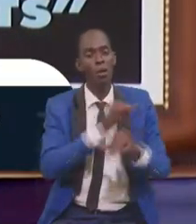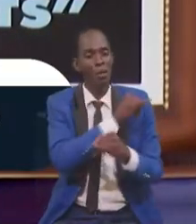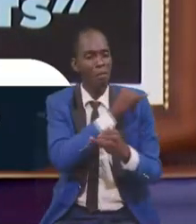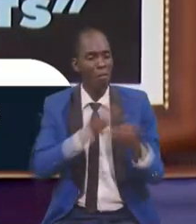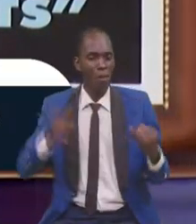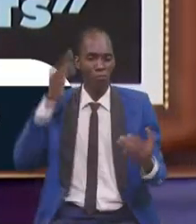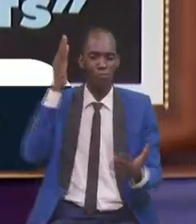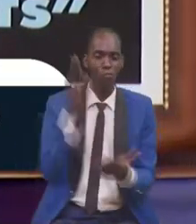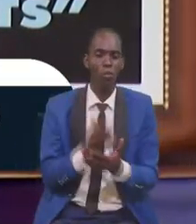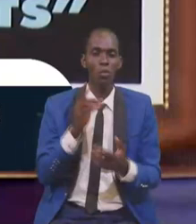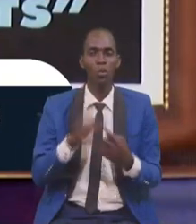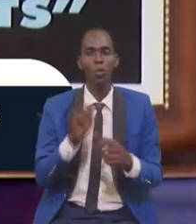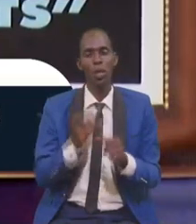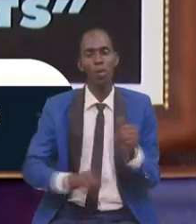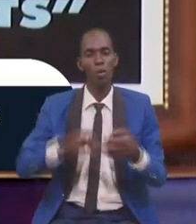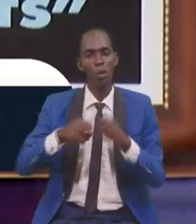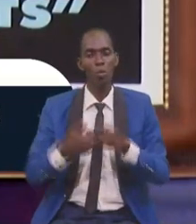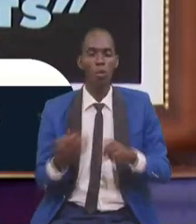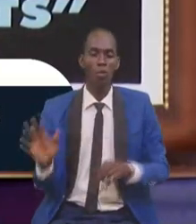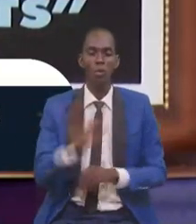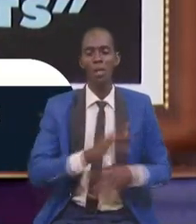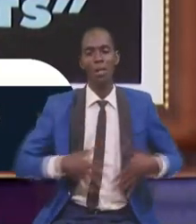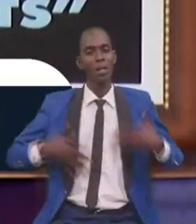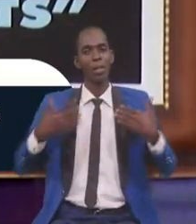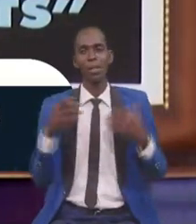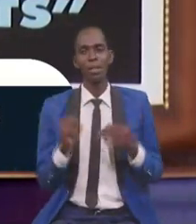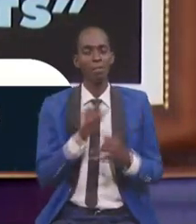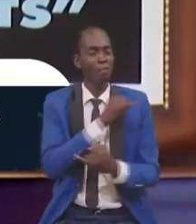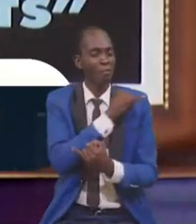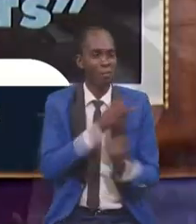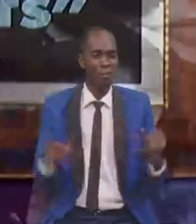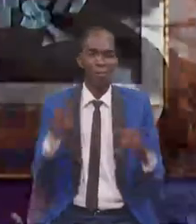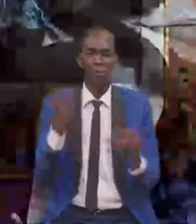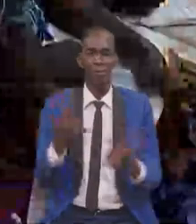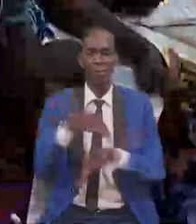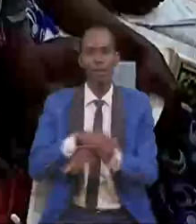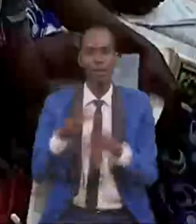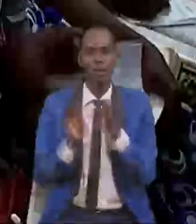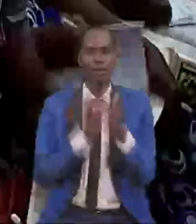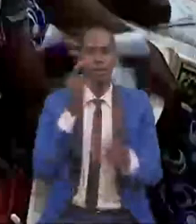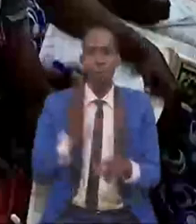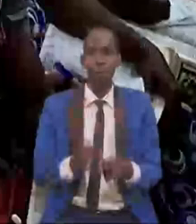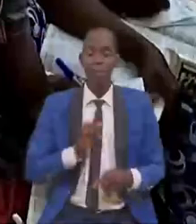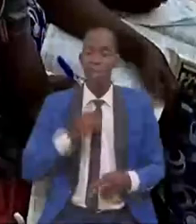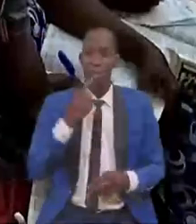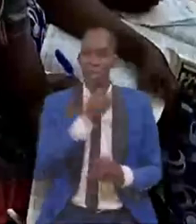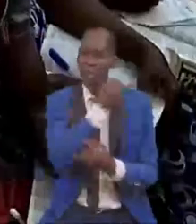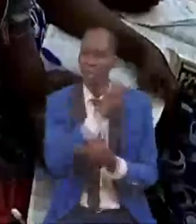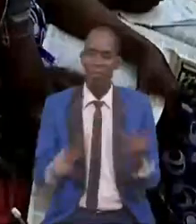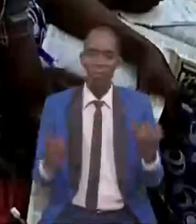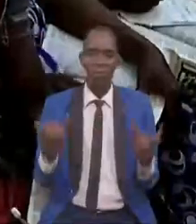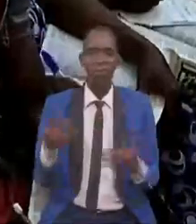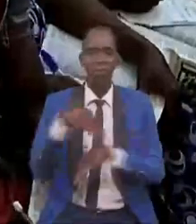mis la finalité, il a mis un arrêt à tous les problèmes. La finalité ce soir, je dis